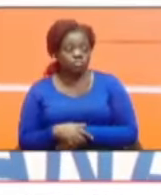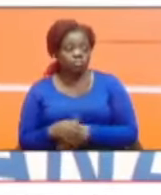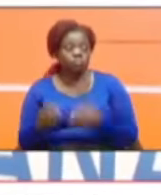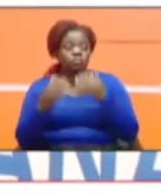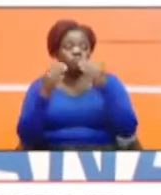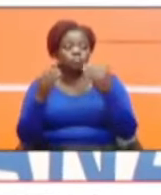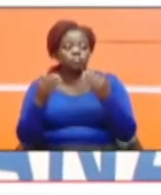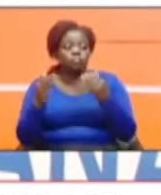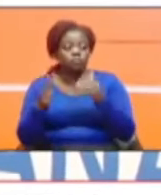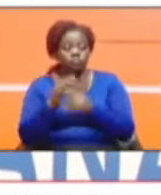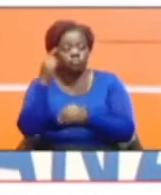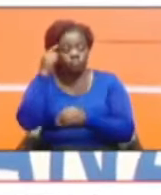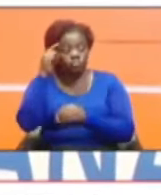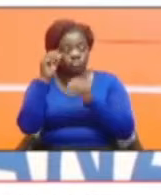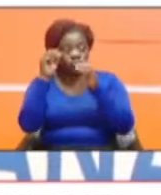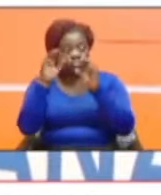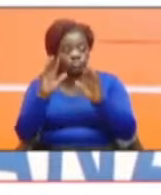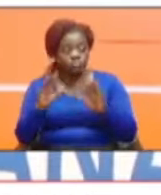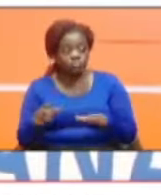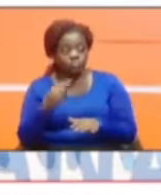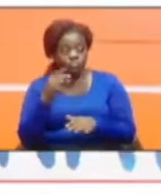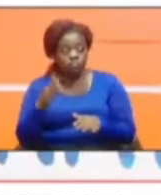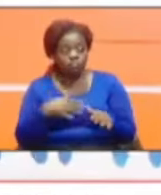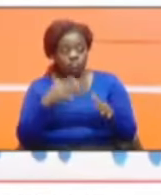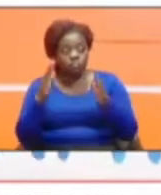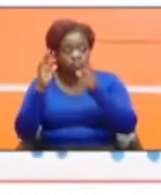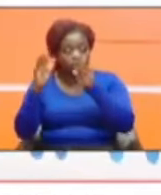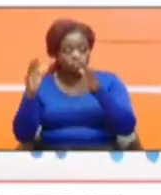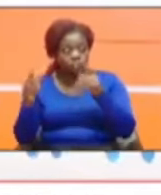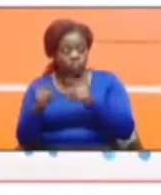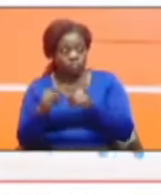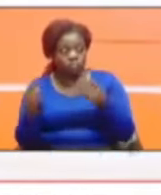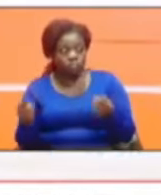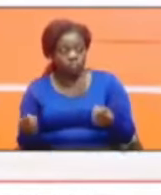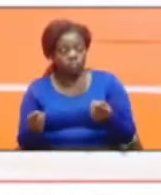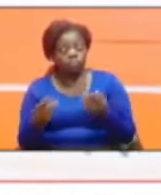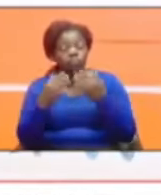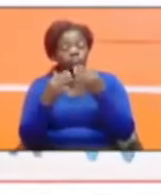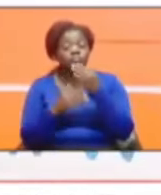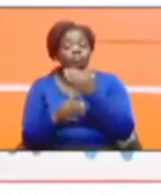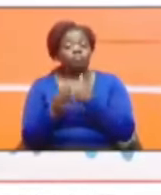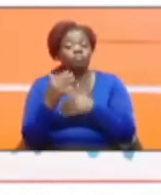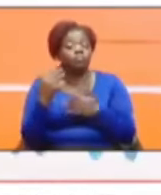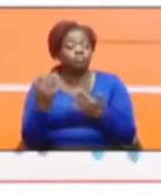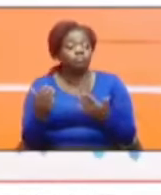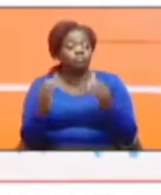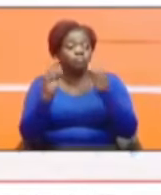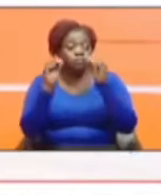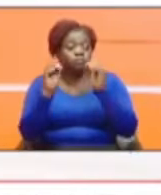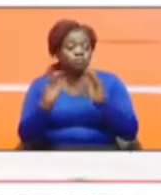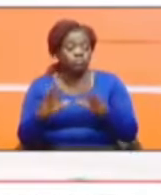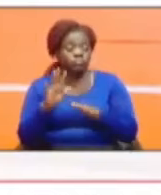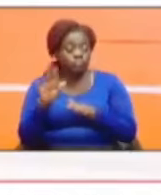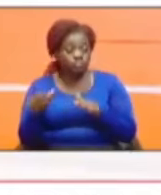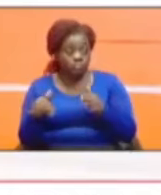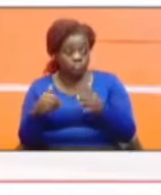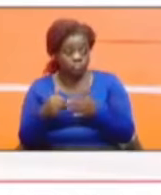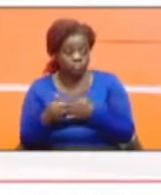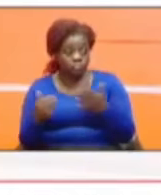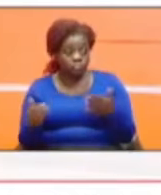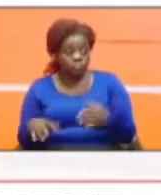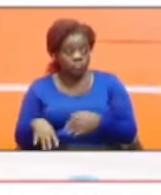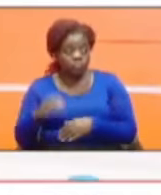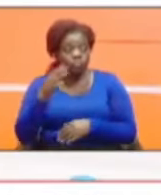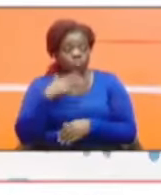thankful to all the teachers who have been in my success. Twalongisa guno okwebaza Katonda n'abasomesa affe bonna era